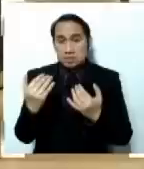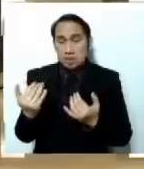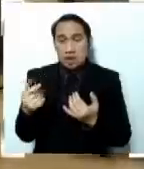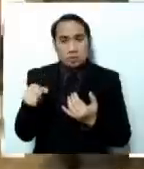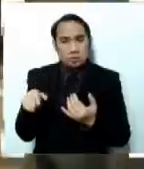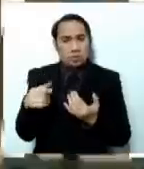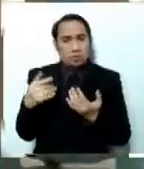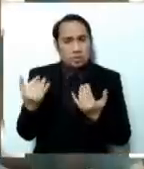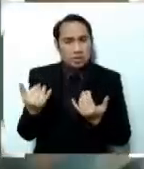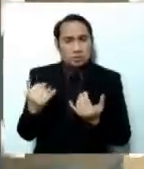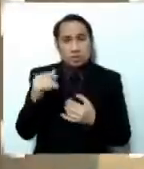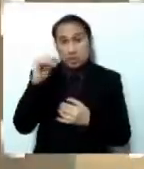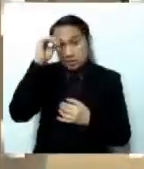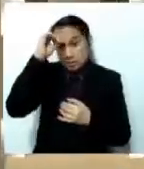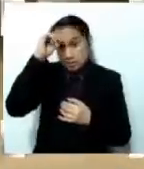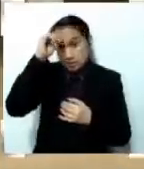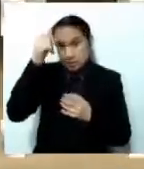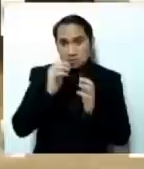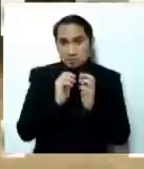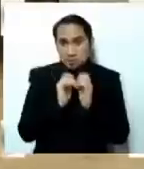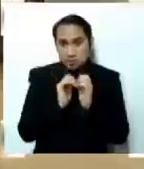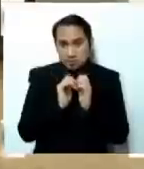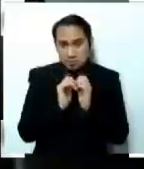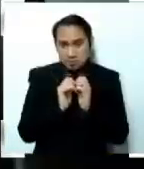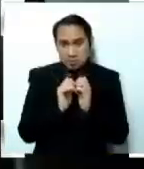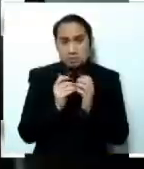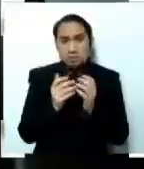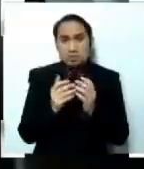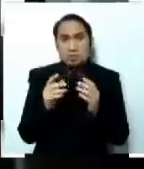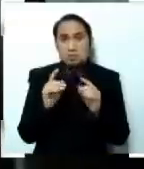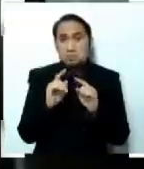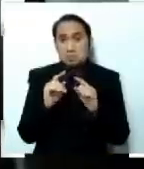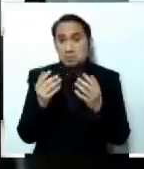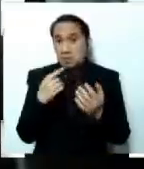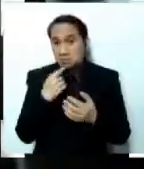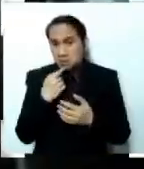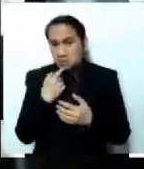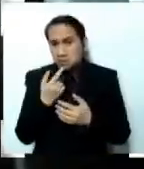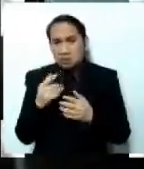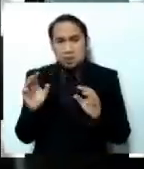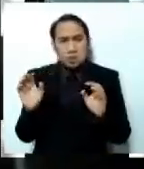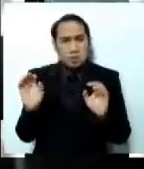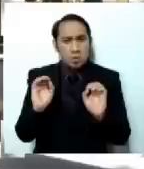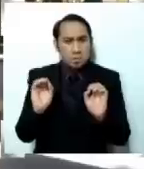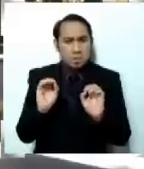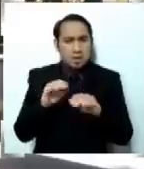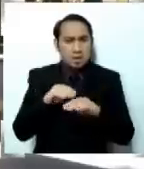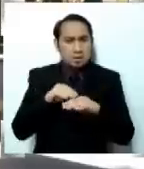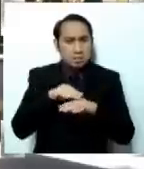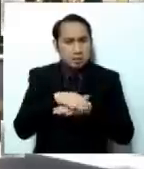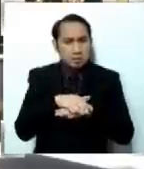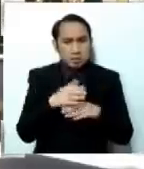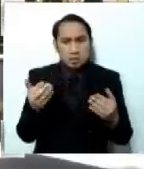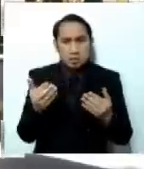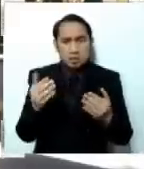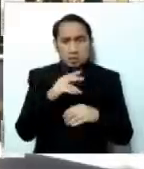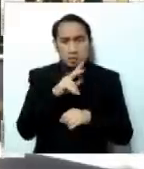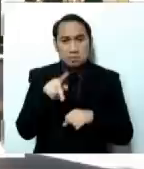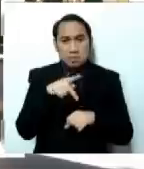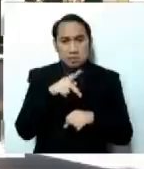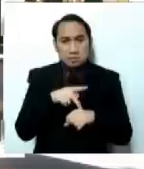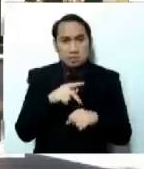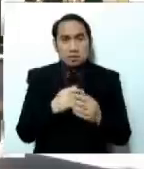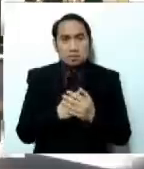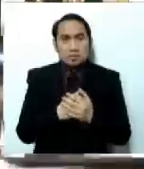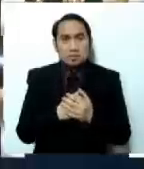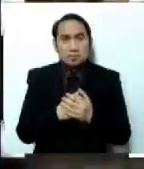bansa, giit ni Duque, walang nahawahan dito sa Pilipinas ang mga nagpositibong OFW. Wala pa tayong masasabing